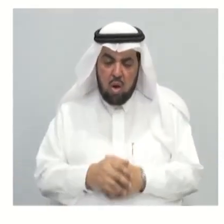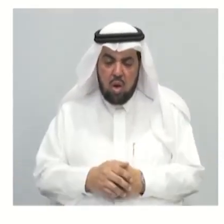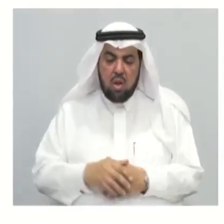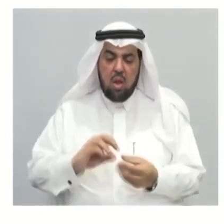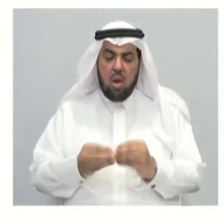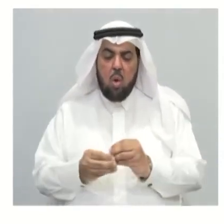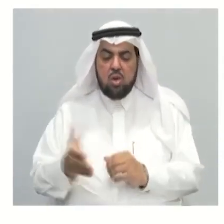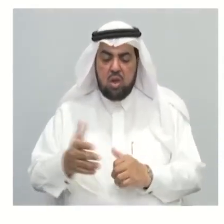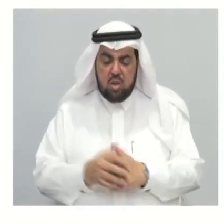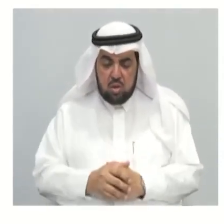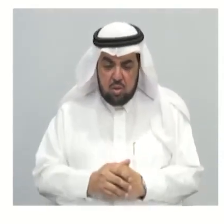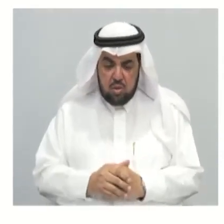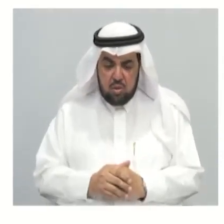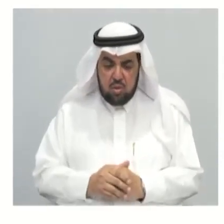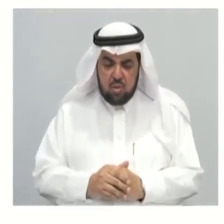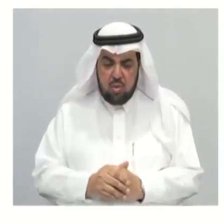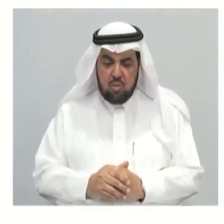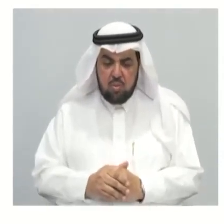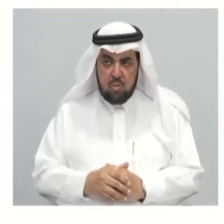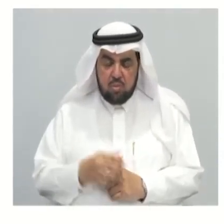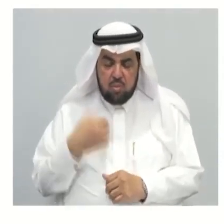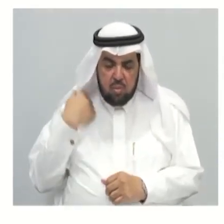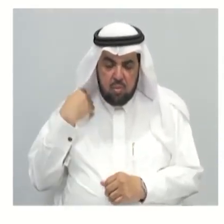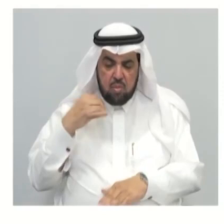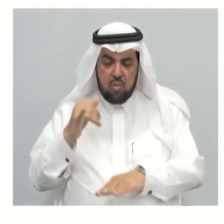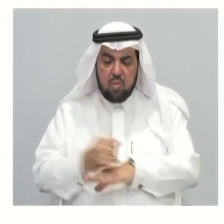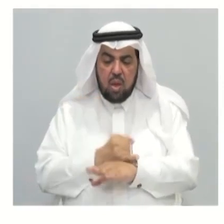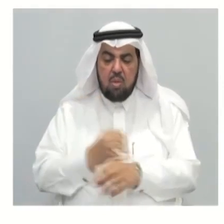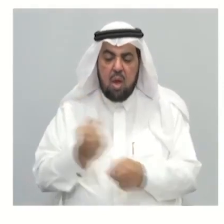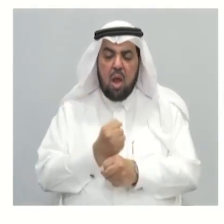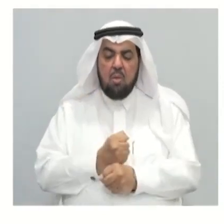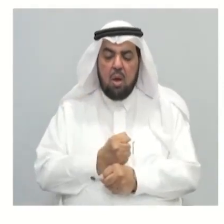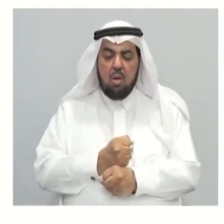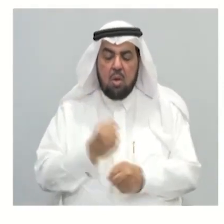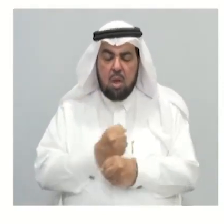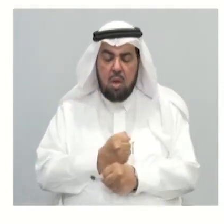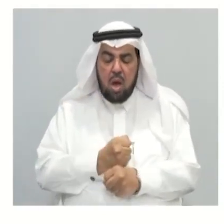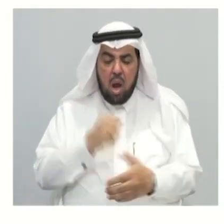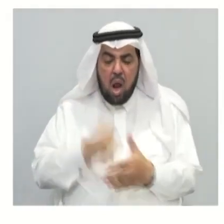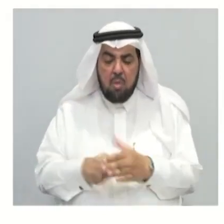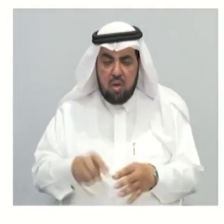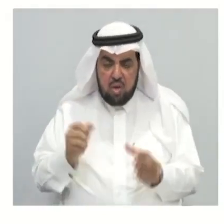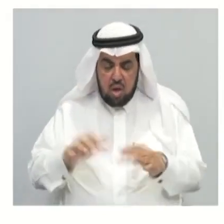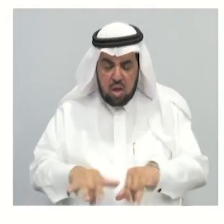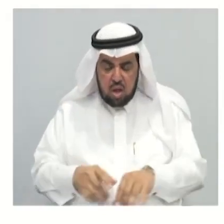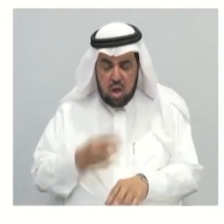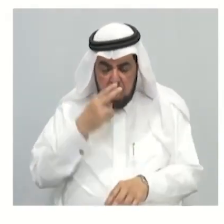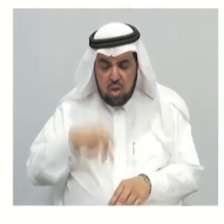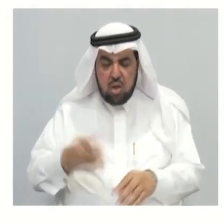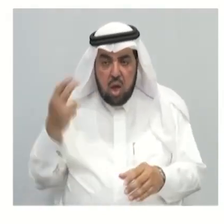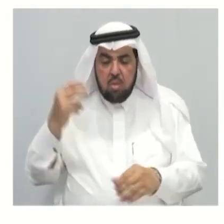لون جديد هذا كان التطبيق العملي او مختصر للتطبيق العملي في الدرس